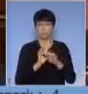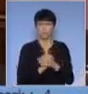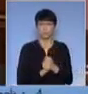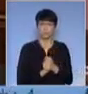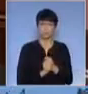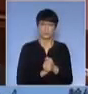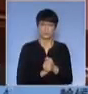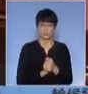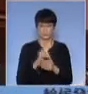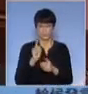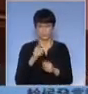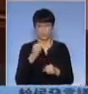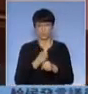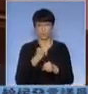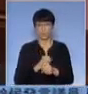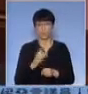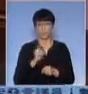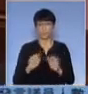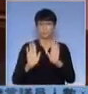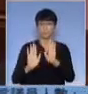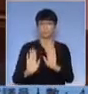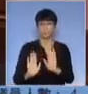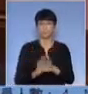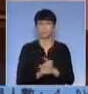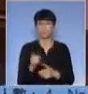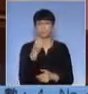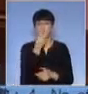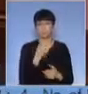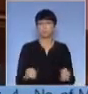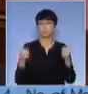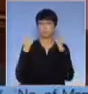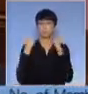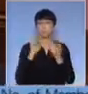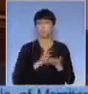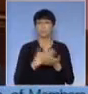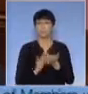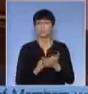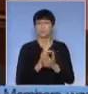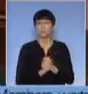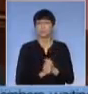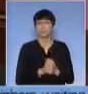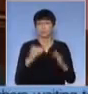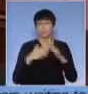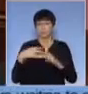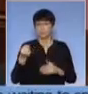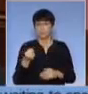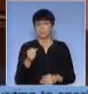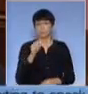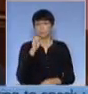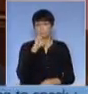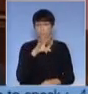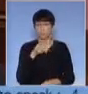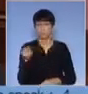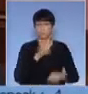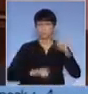應該要怎樣去做同埋去避免這個港獨，但是局長亦都沒有講明究竟有啲乜嘢嘅行動